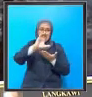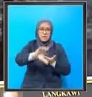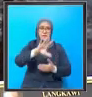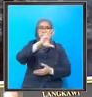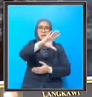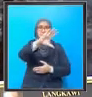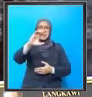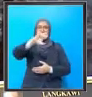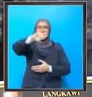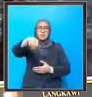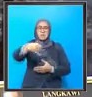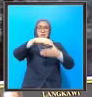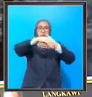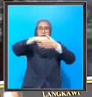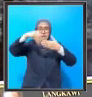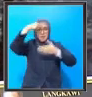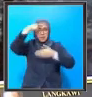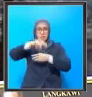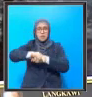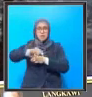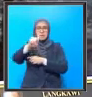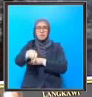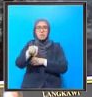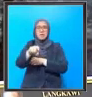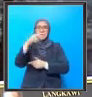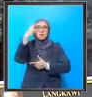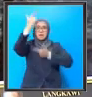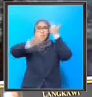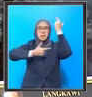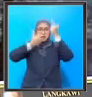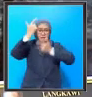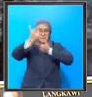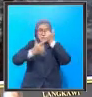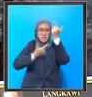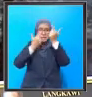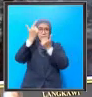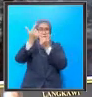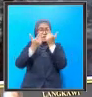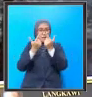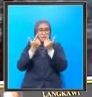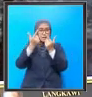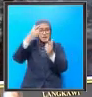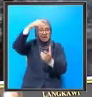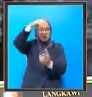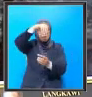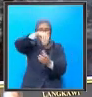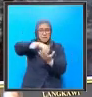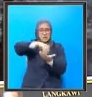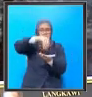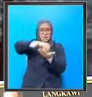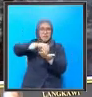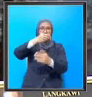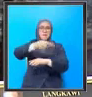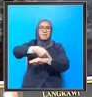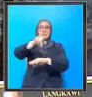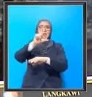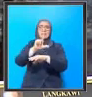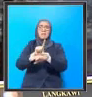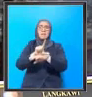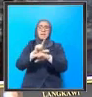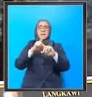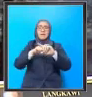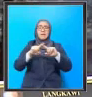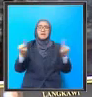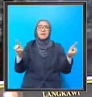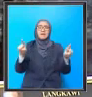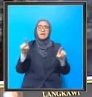untuk keperluan ke plancungan di Langkawi tetapi kita dapati bahwa